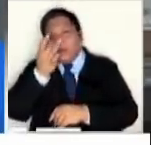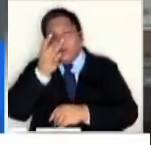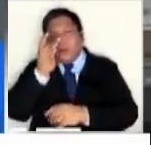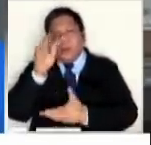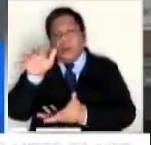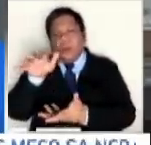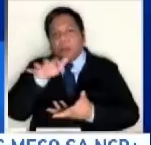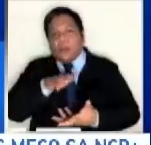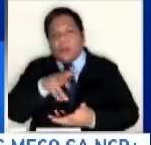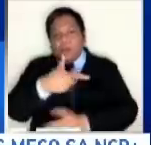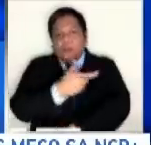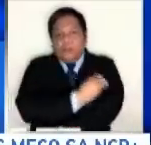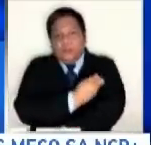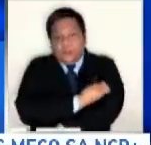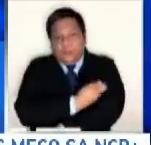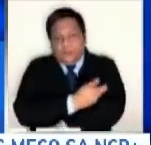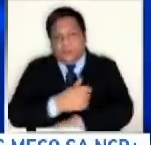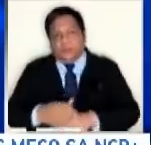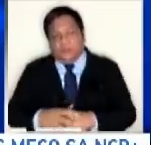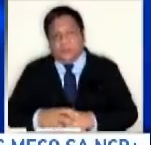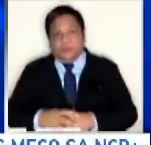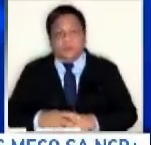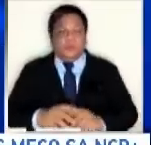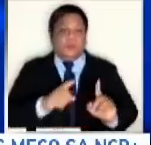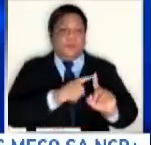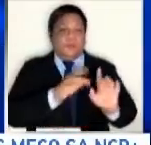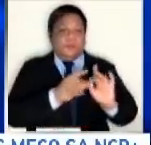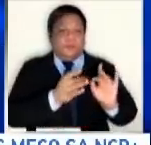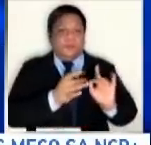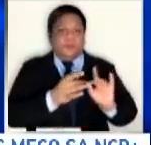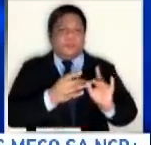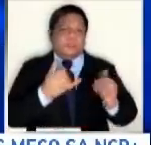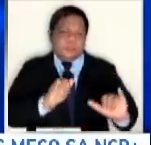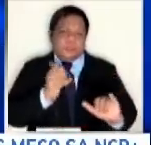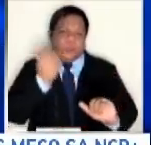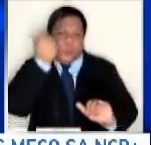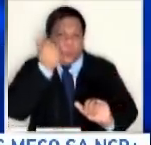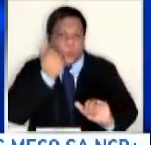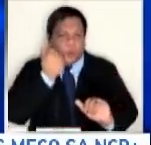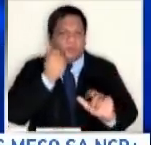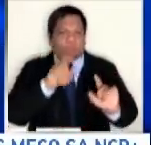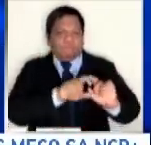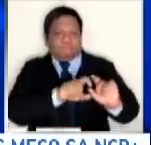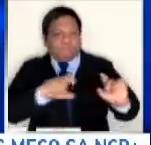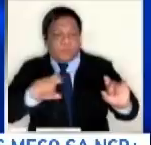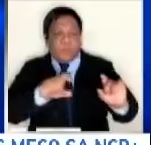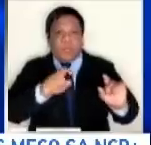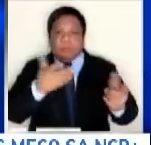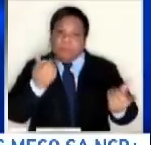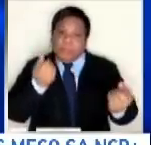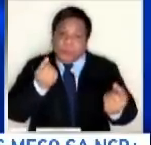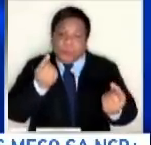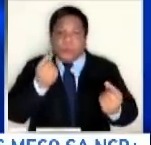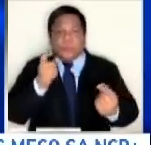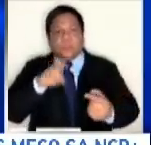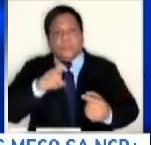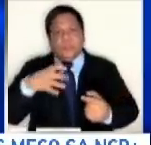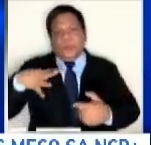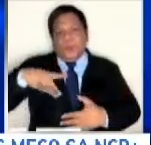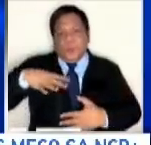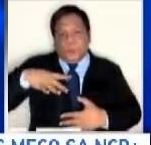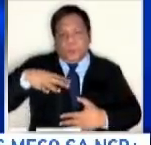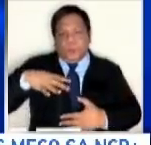na dumarating. Meron pa rin po talagang magkukulang na supply. Kailangan lang po siguro natin maghintay ng